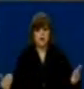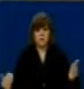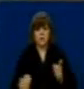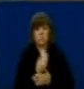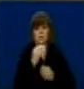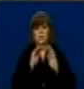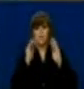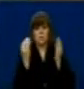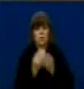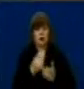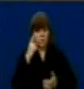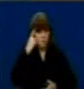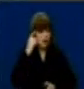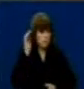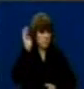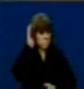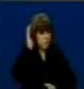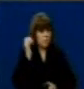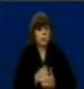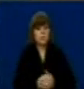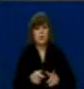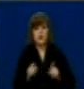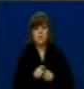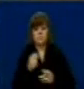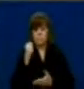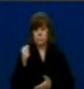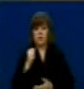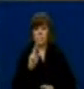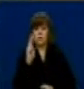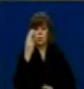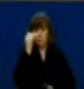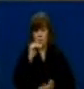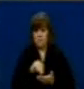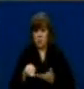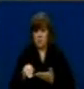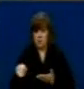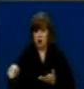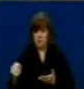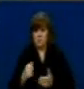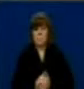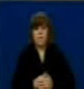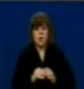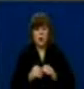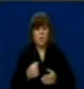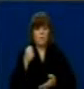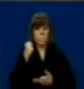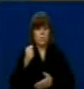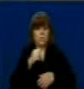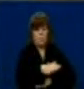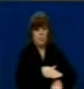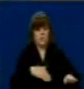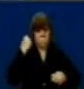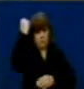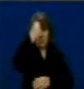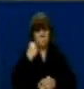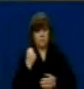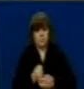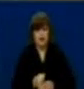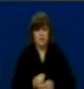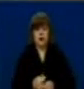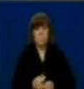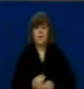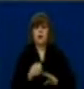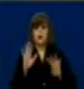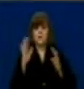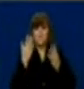së kryeministrit, buxheti për të cilin është mbi 12 milion euro, ndërsa buxheti për kuvendin e Kosovës është 90 milion